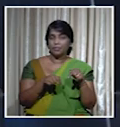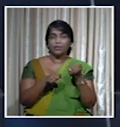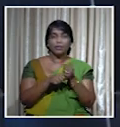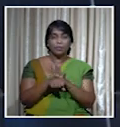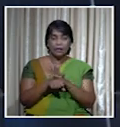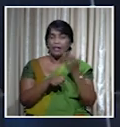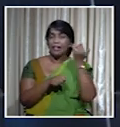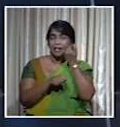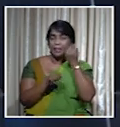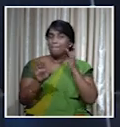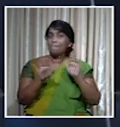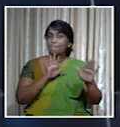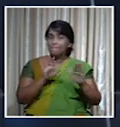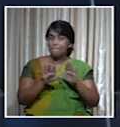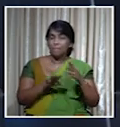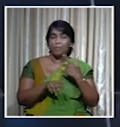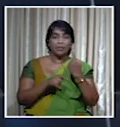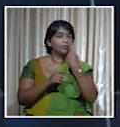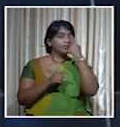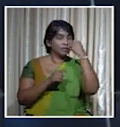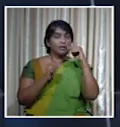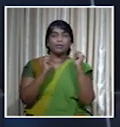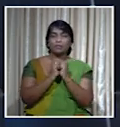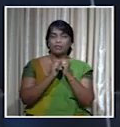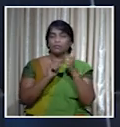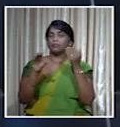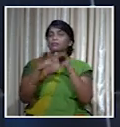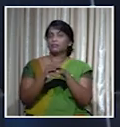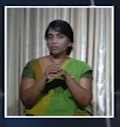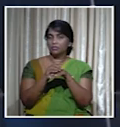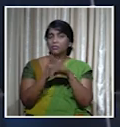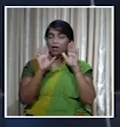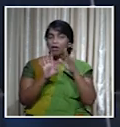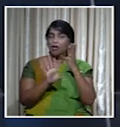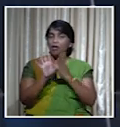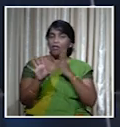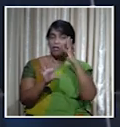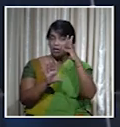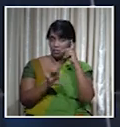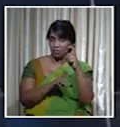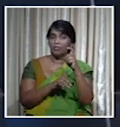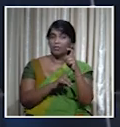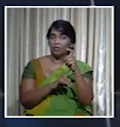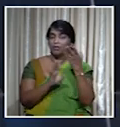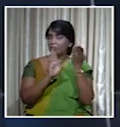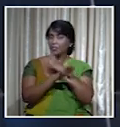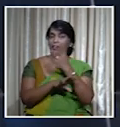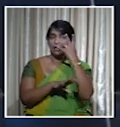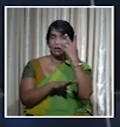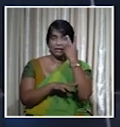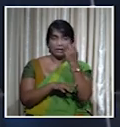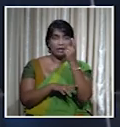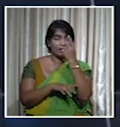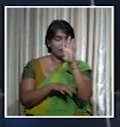කොවිඩ් වසංගතයේ මර්ධනය කිරීමේ ඇන්ටිජන් පරීක්ෂණ කටයුතු වලට පවා මැදිහත් වෙනවා නමුත් අවුරුදු 4මාරක් වෙනවා මීට කලින්